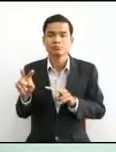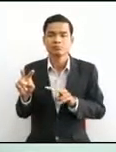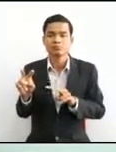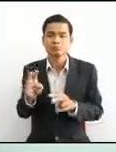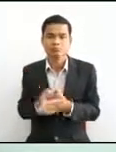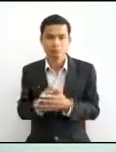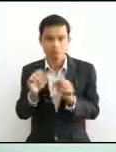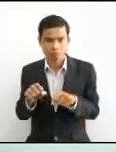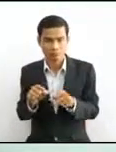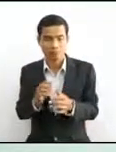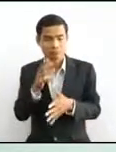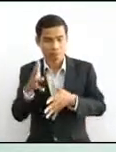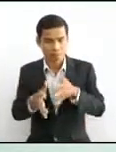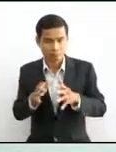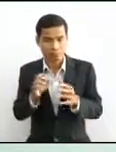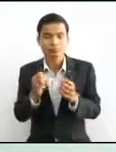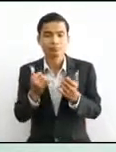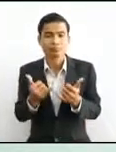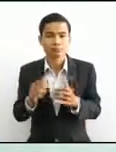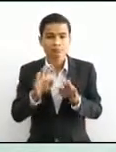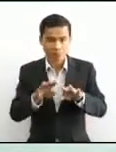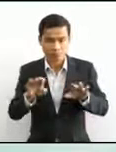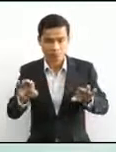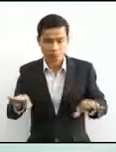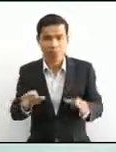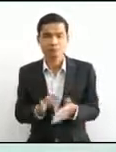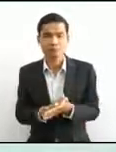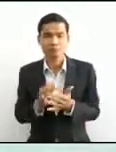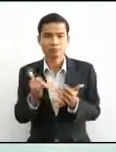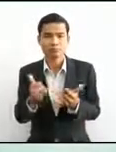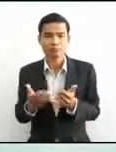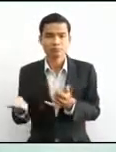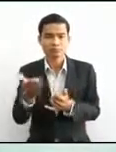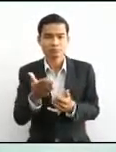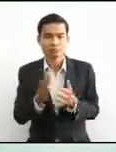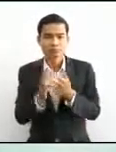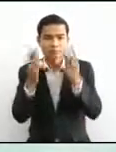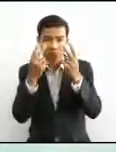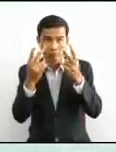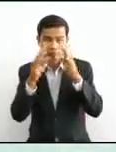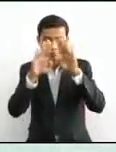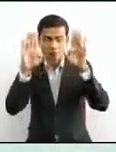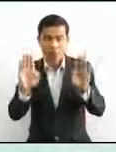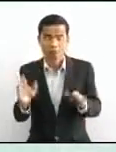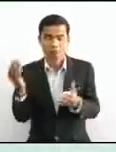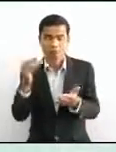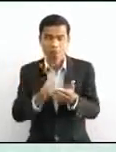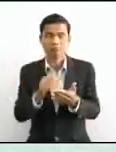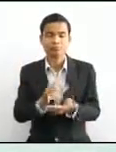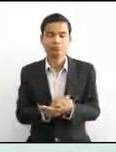bằng ổng. Chà, à lấy con từng ọc nế. Dương bài mặc nạc hiến, nạc rú, an tiện năng làng vinh